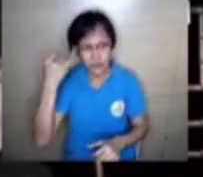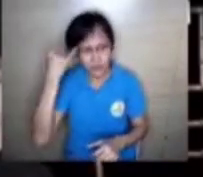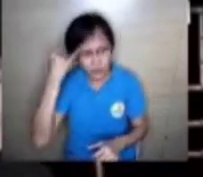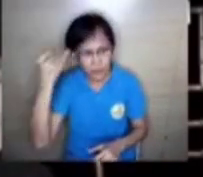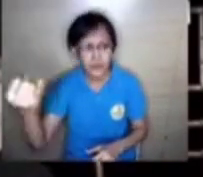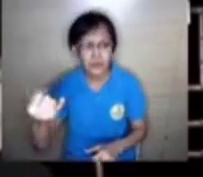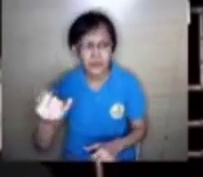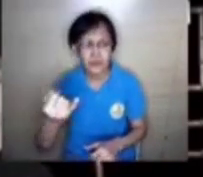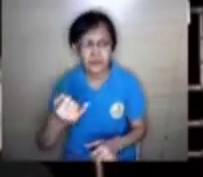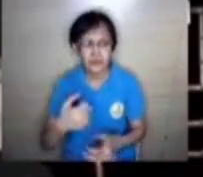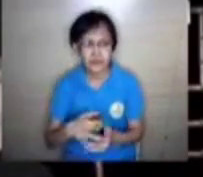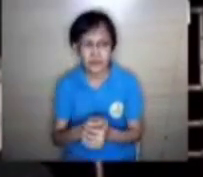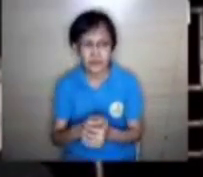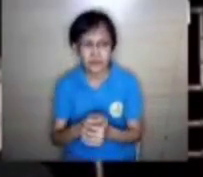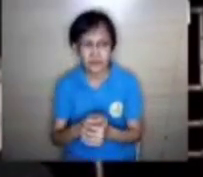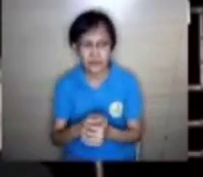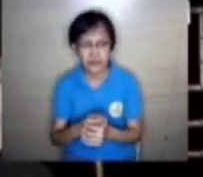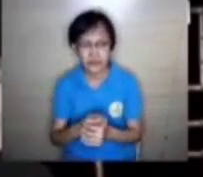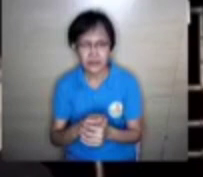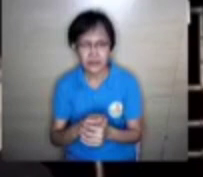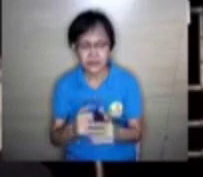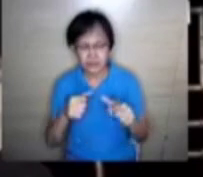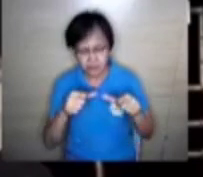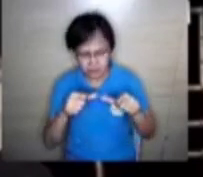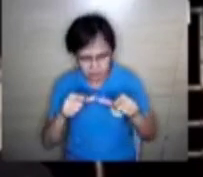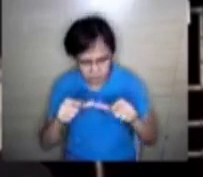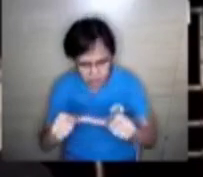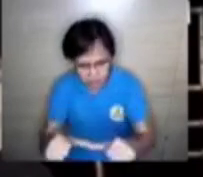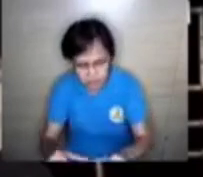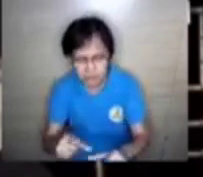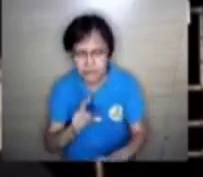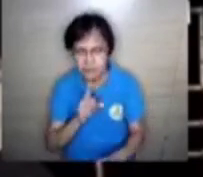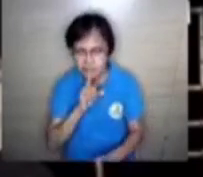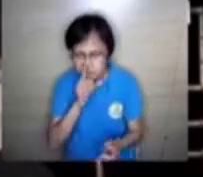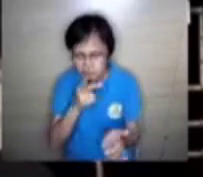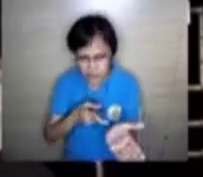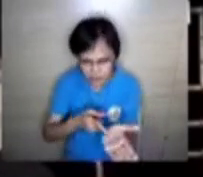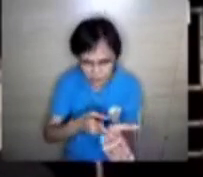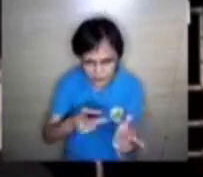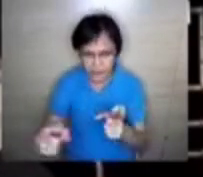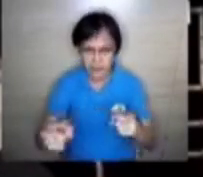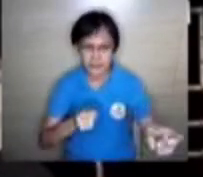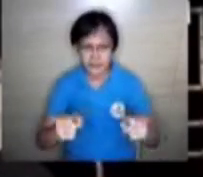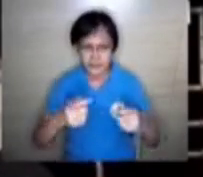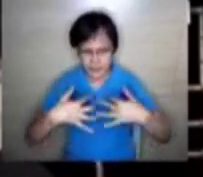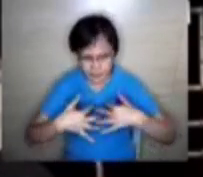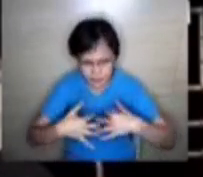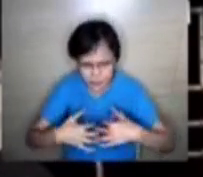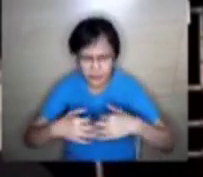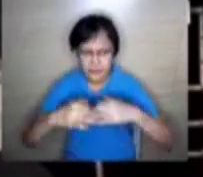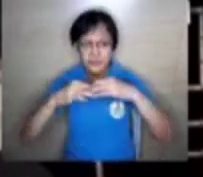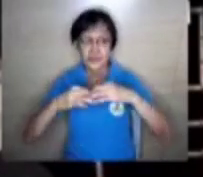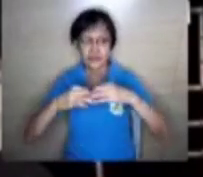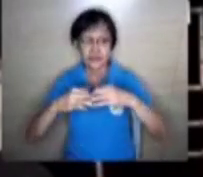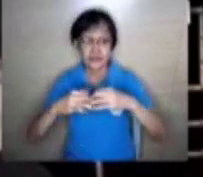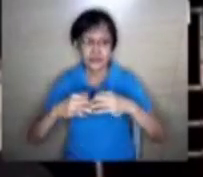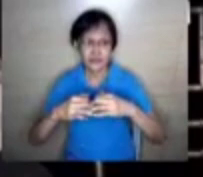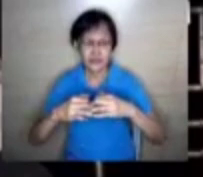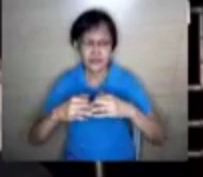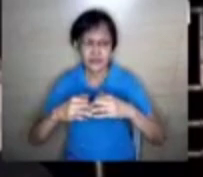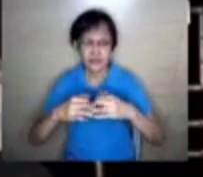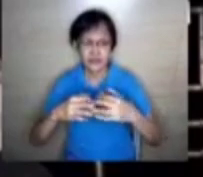Paiigtingin pa natin ang tapat at mahusay na pamamahala. Itataguyod natin ang isang mapanlahok na